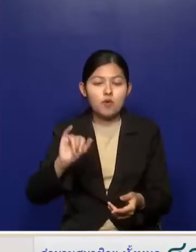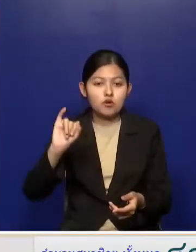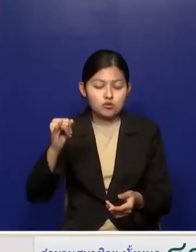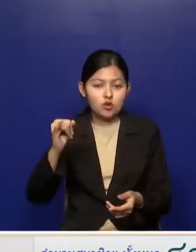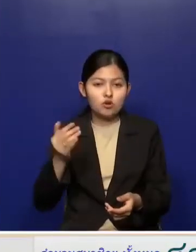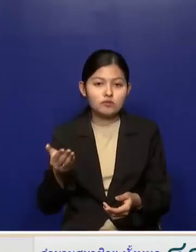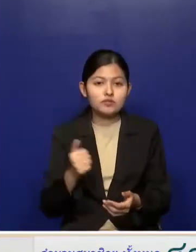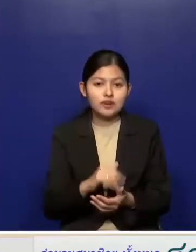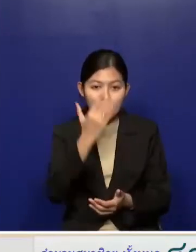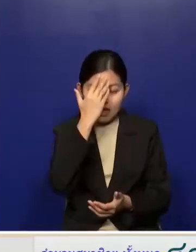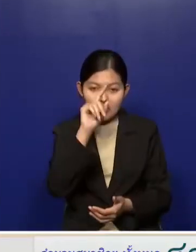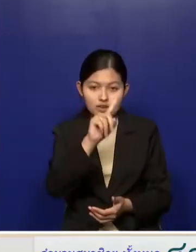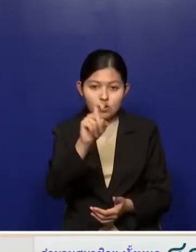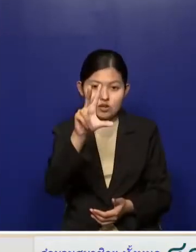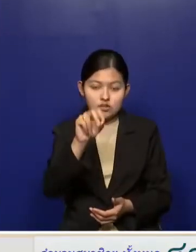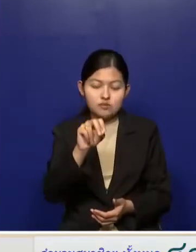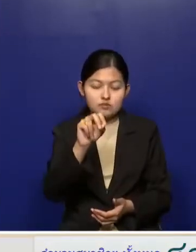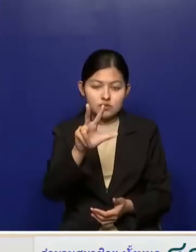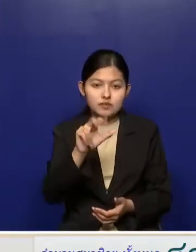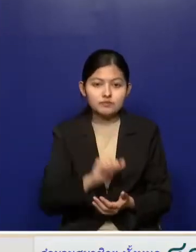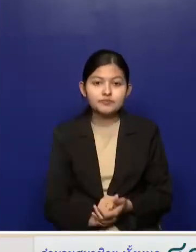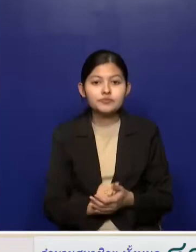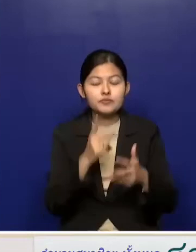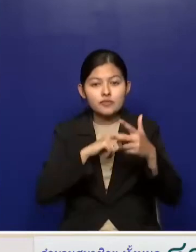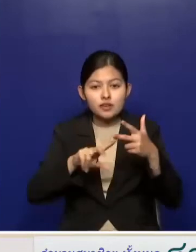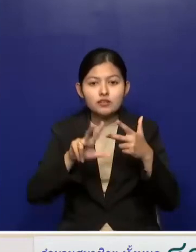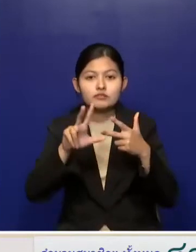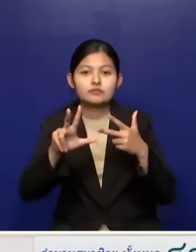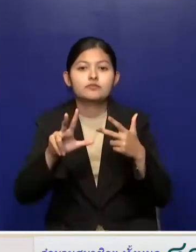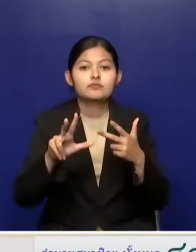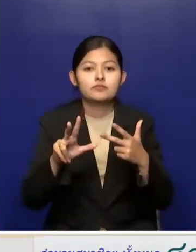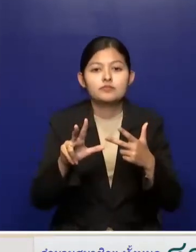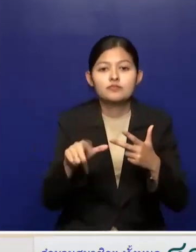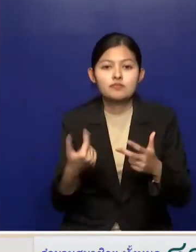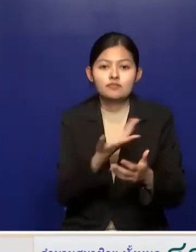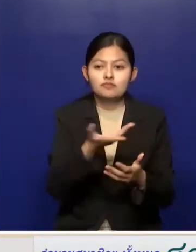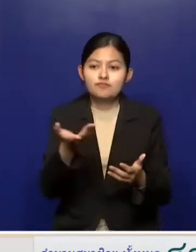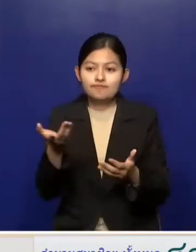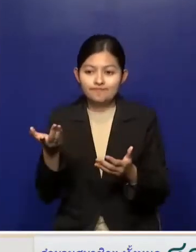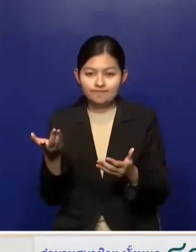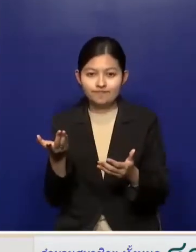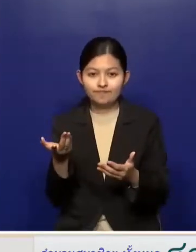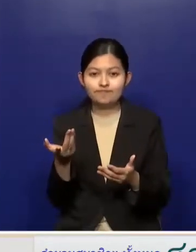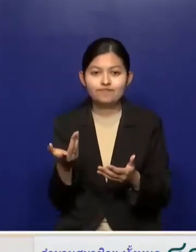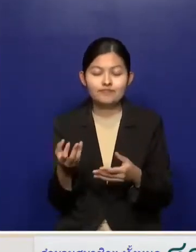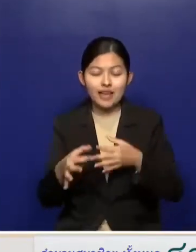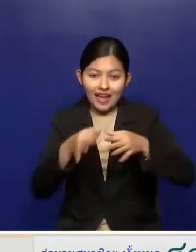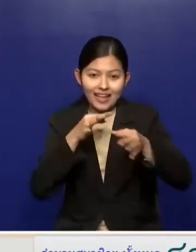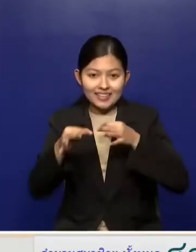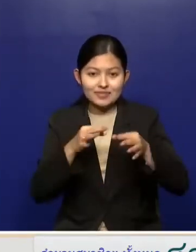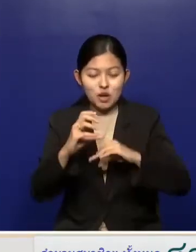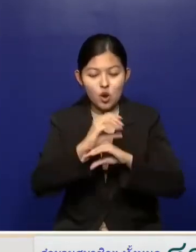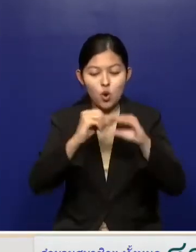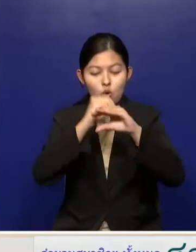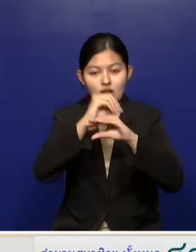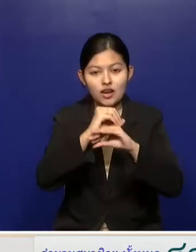133สําหรบประเด่นที่สามหายๆ ท่านการุณาอภิปลายในเรื่องของโครงการ